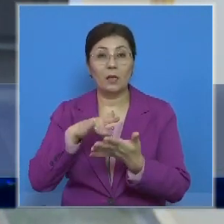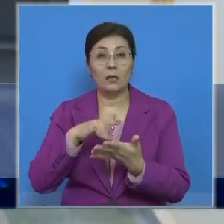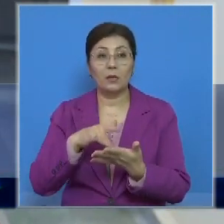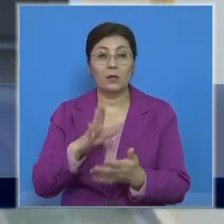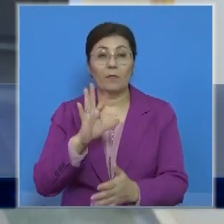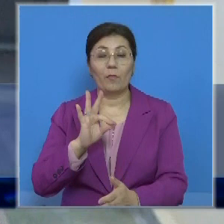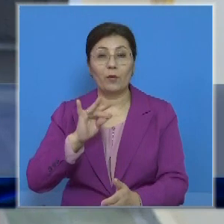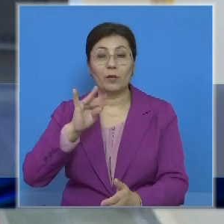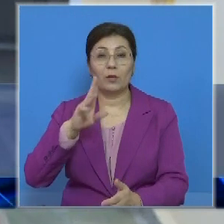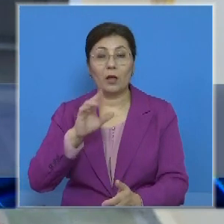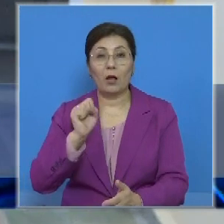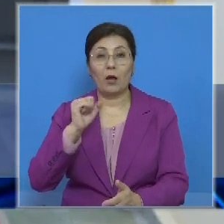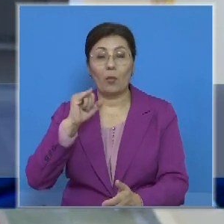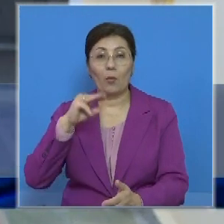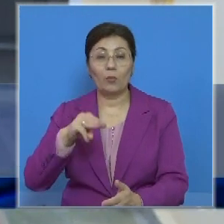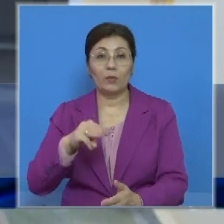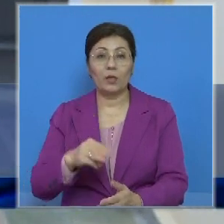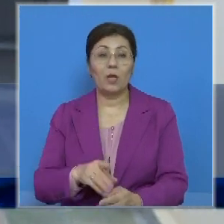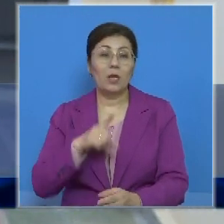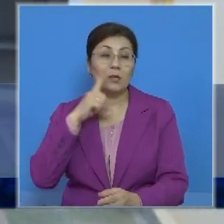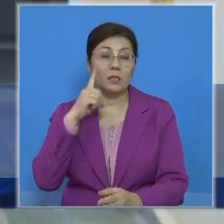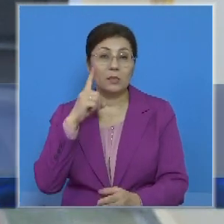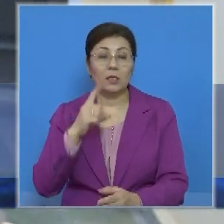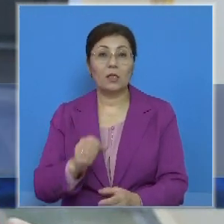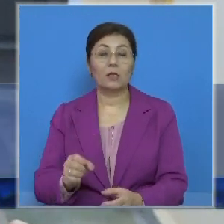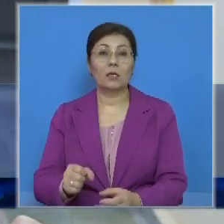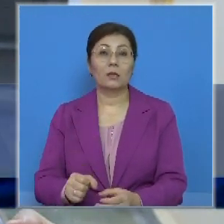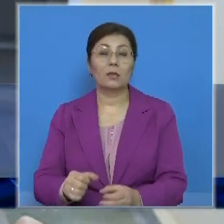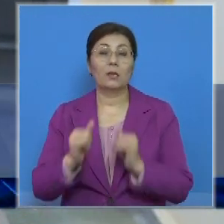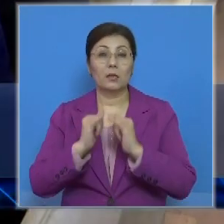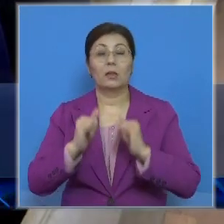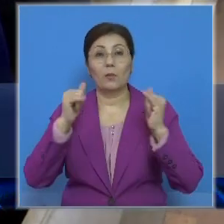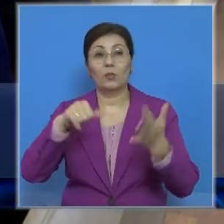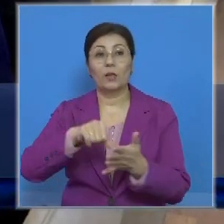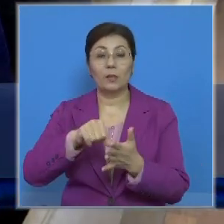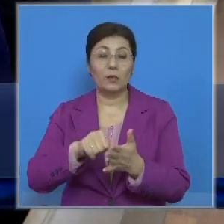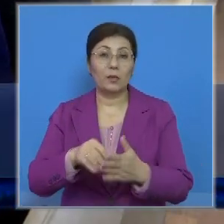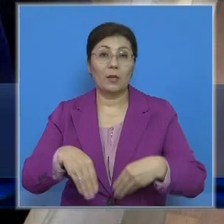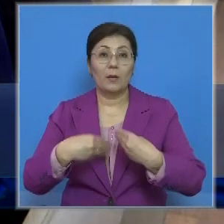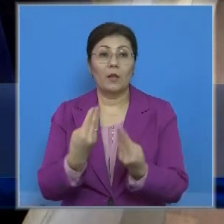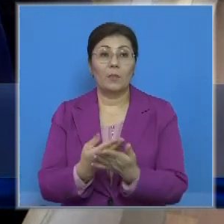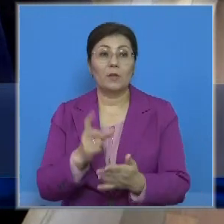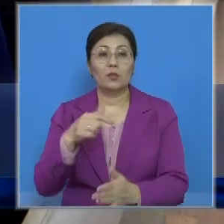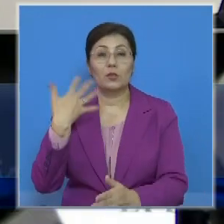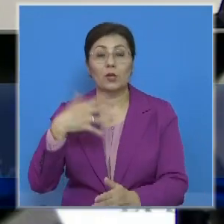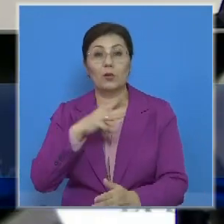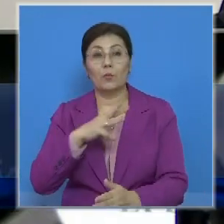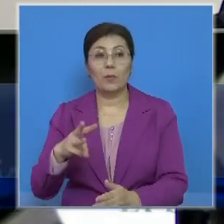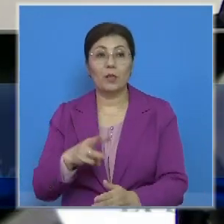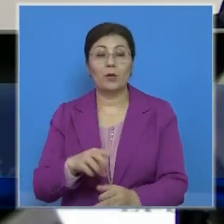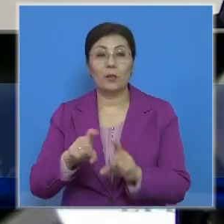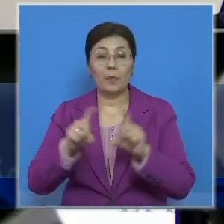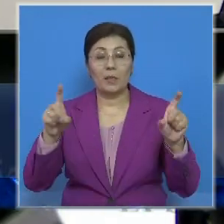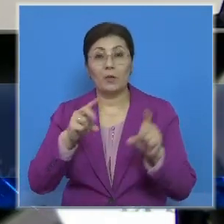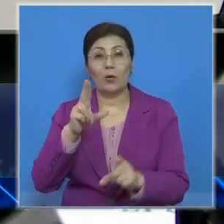воркаут зонасына жастардың спорт дамуына қосқан үлесіміз. 150 миллион Құмжарған мектебінің құрылысын аяқтауға